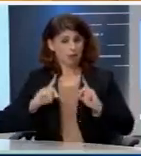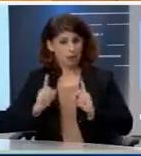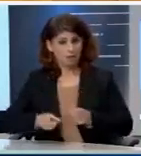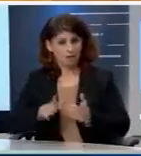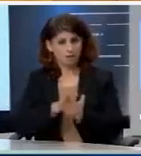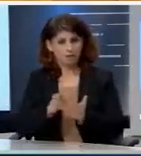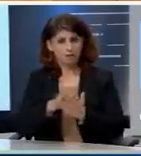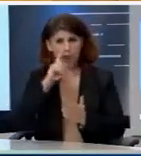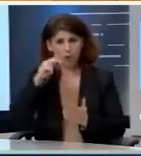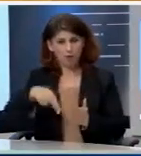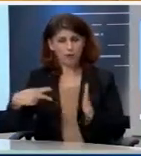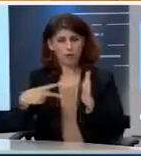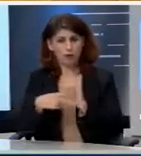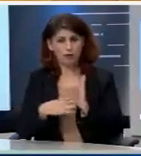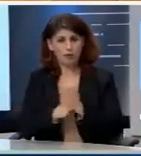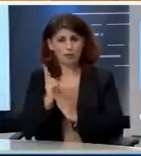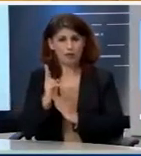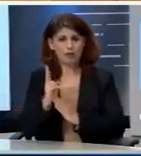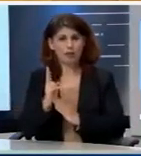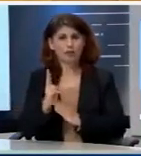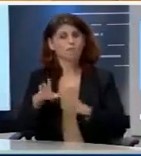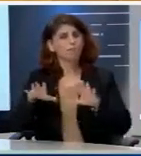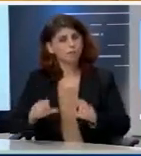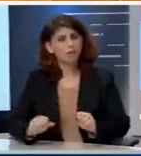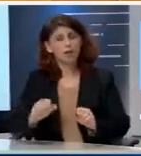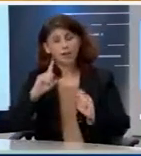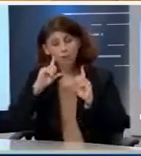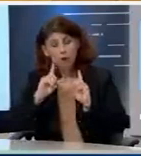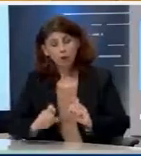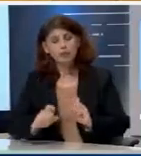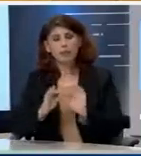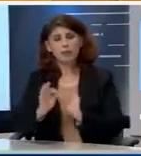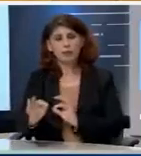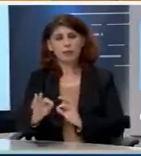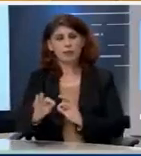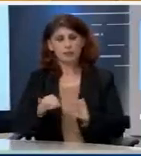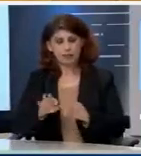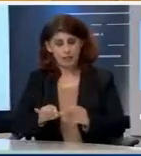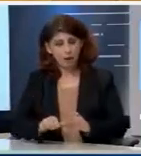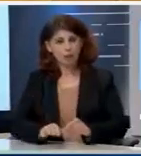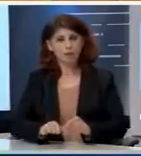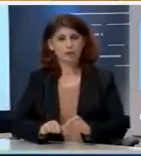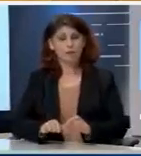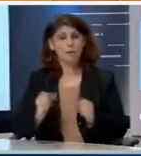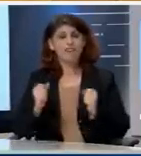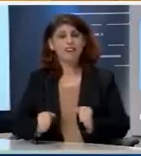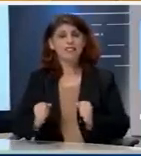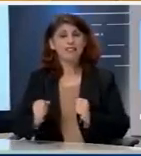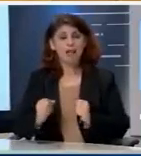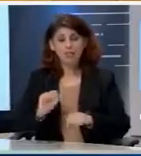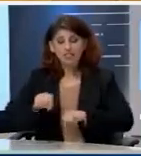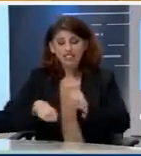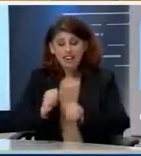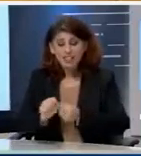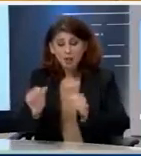που εξέδωσα τον Νοέμβριο του 2012, καθιερώνεται υποχρεωτικά η εφαρμογή της συνταγογράφησης με βάση τη δραστική ουσία και